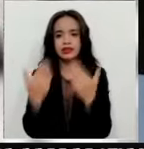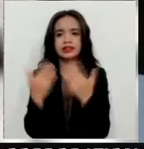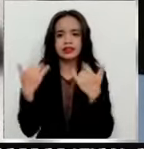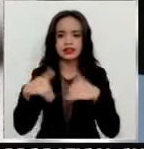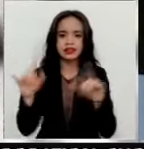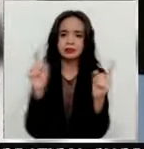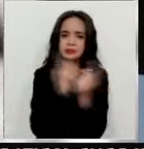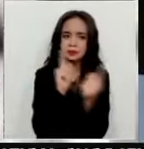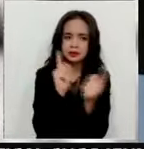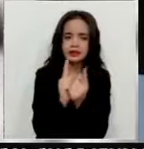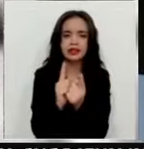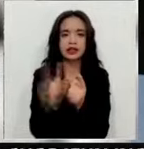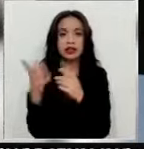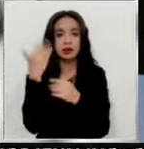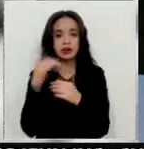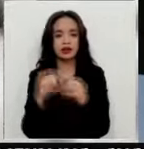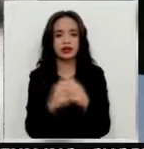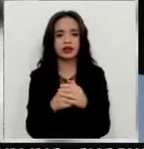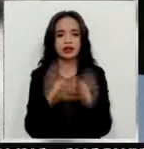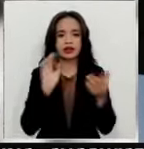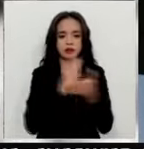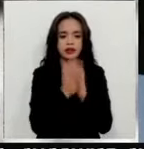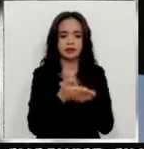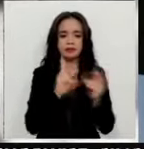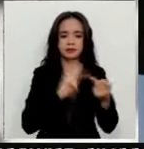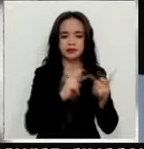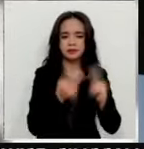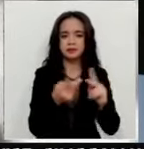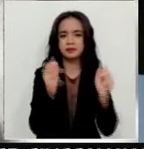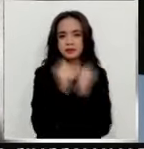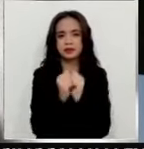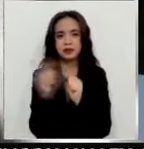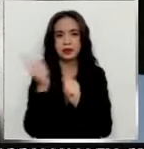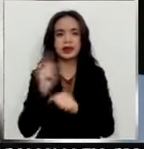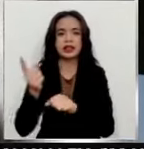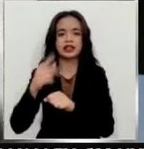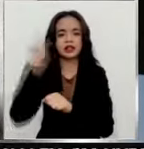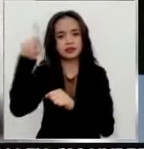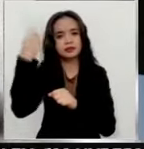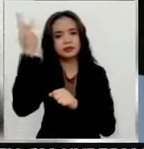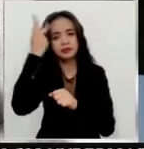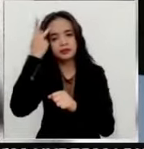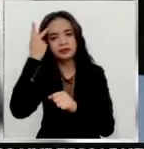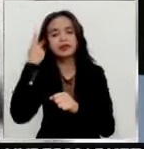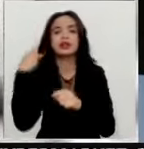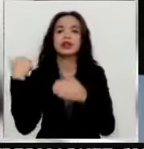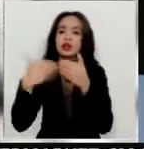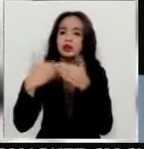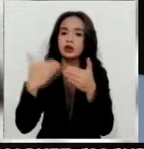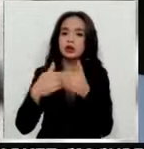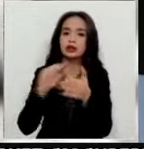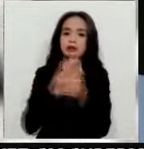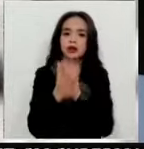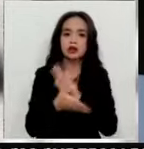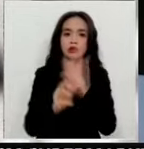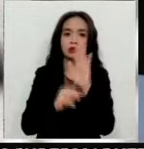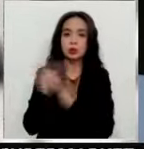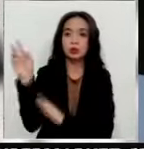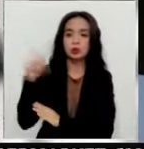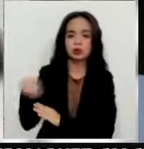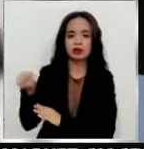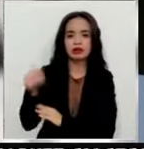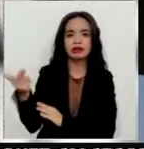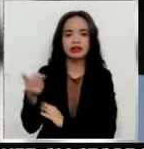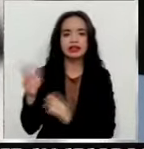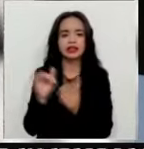dahil mula sa pagiging on-screen partner, nagkasama din sila sa politika. Ang closeness at pagiging mature raw nila ang dala nila